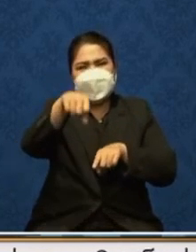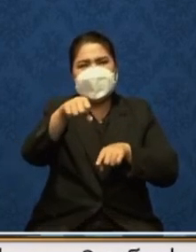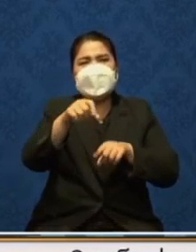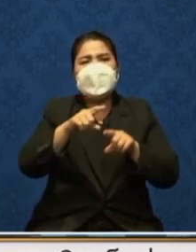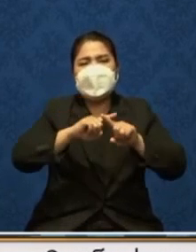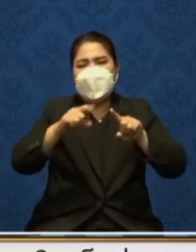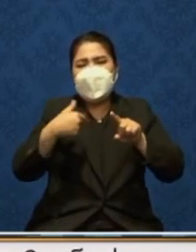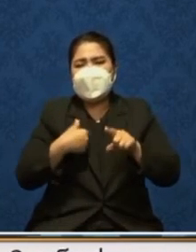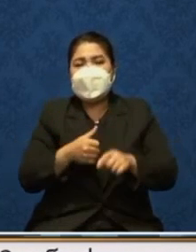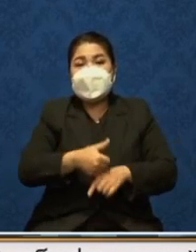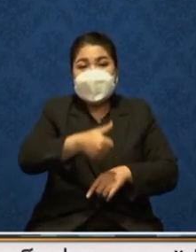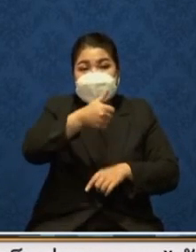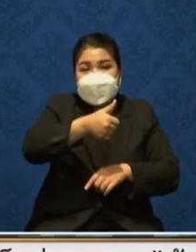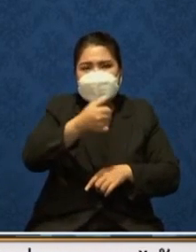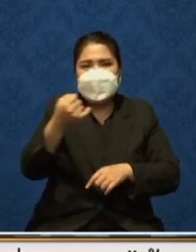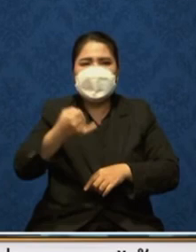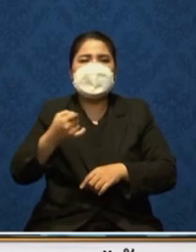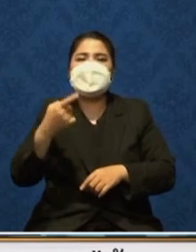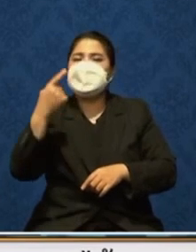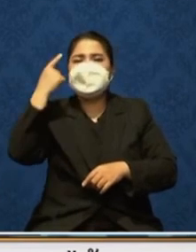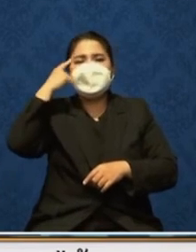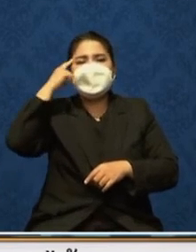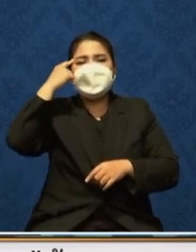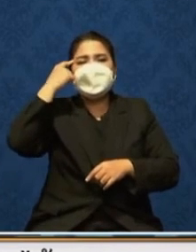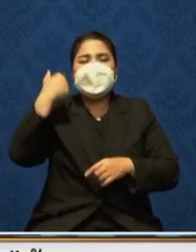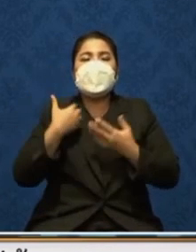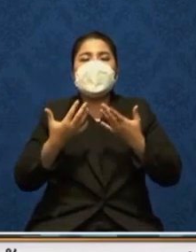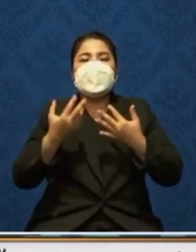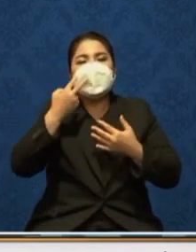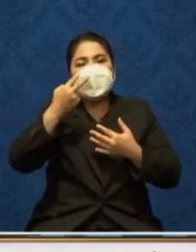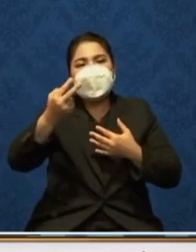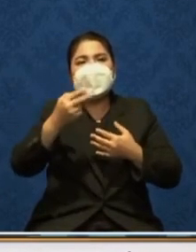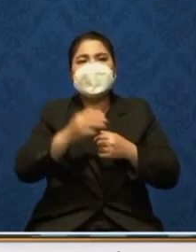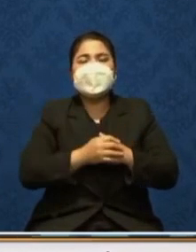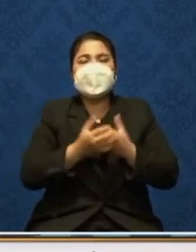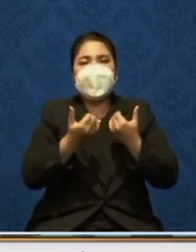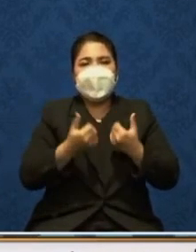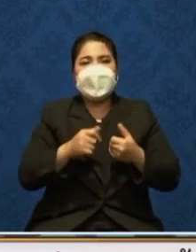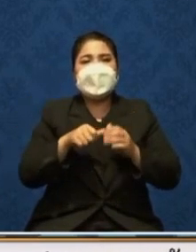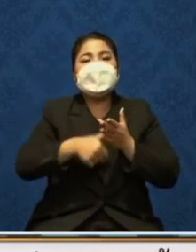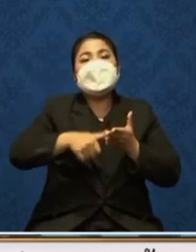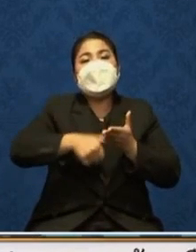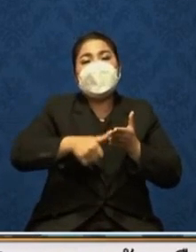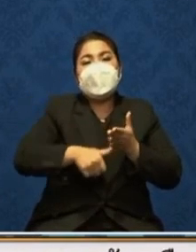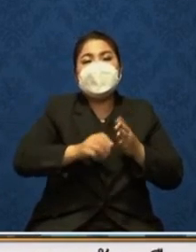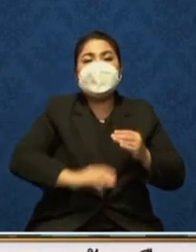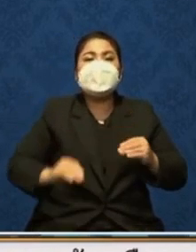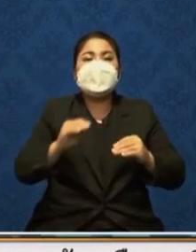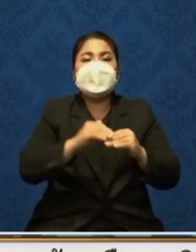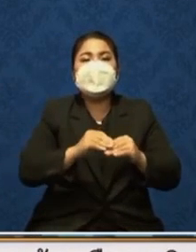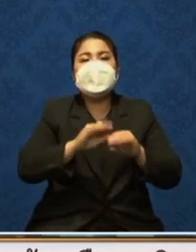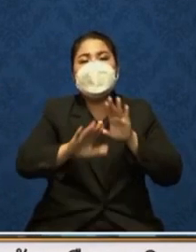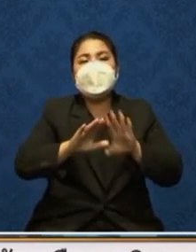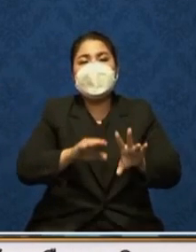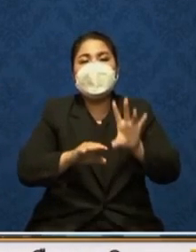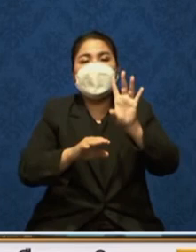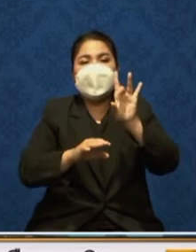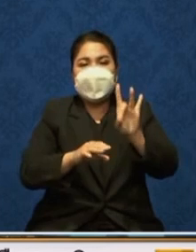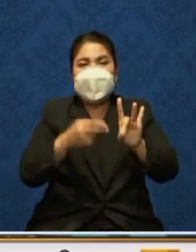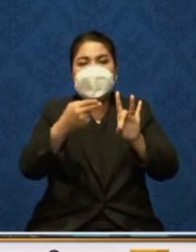นนะแต่ใหญ่ทสุดตงแต่มประเทศไทยมาเปนการเพิมนใหกบคนไทยโดยเฉลี่ย 86,